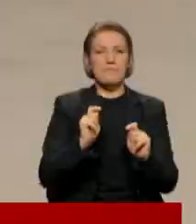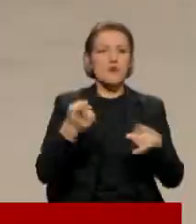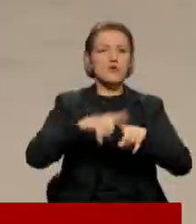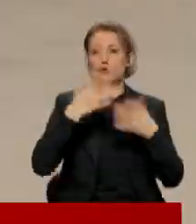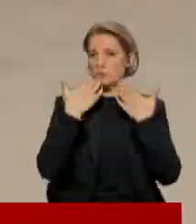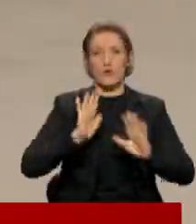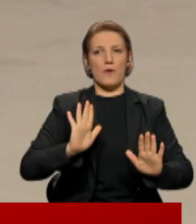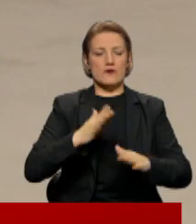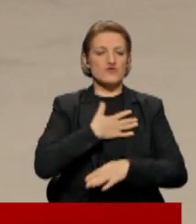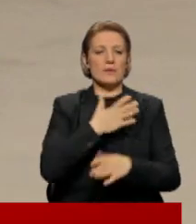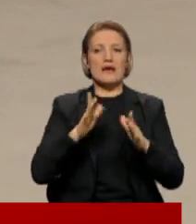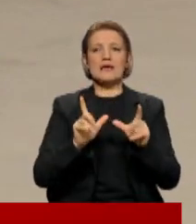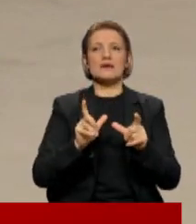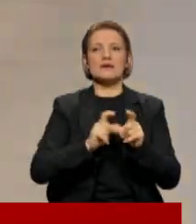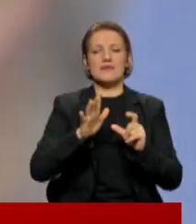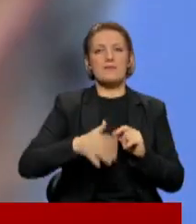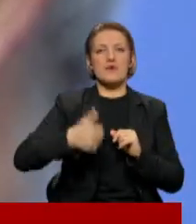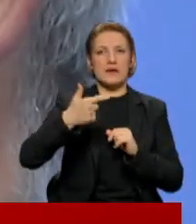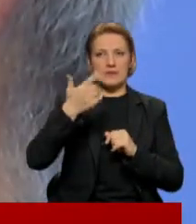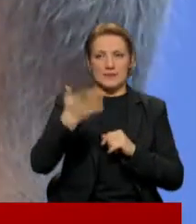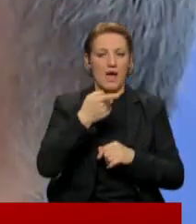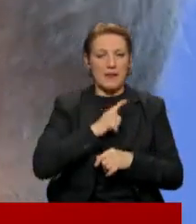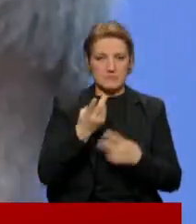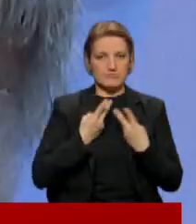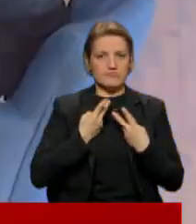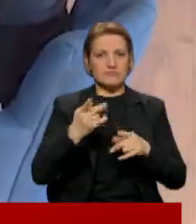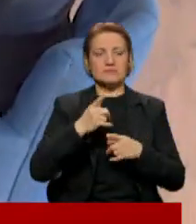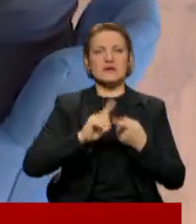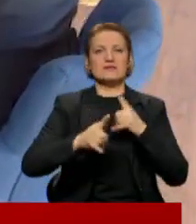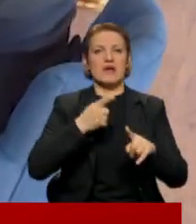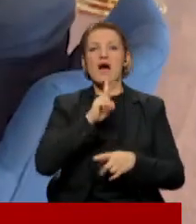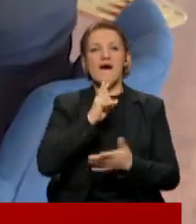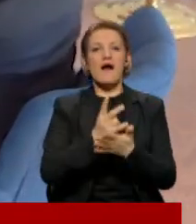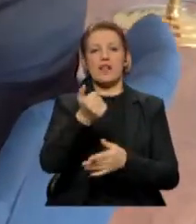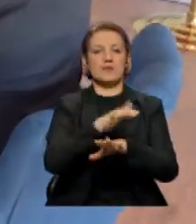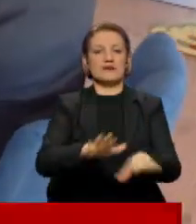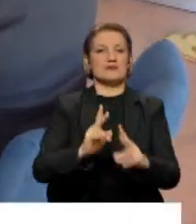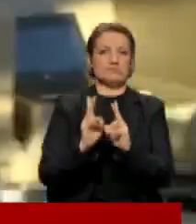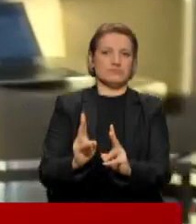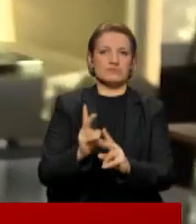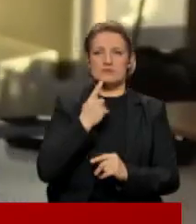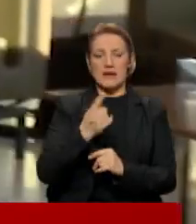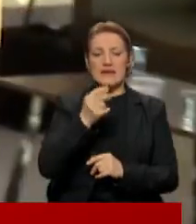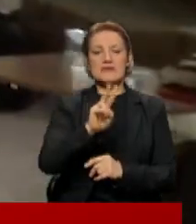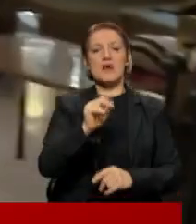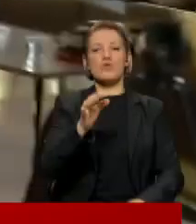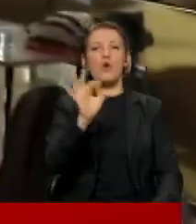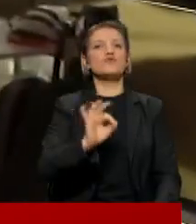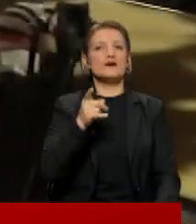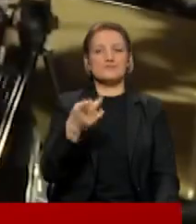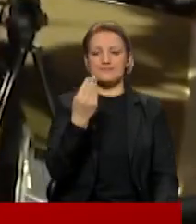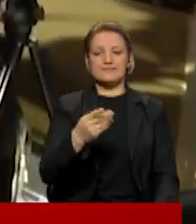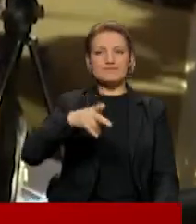CHP Genel Başkan Yardımcısı Veli Hababam'ın adayımız Kılıçdaroğlu takdir altılı masanın açıklaması dikkat çekti 26 Ocak'ta